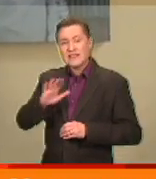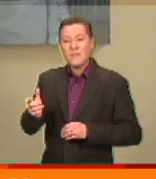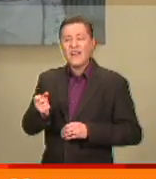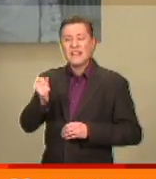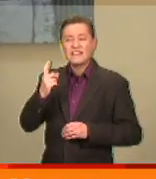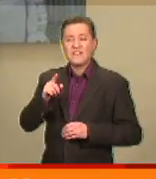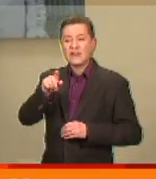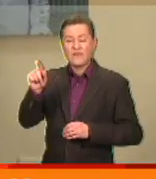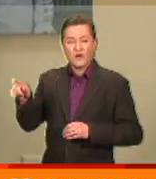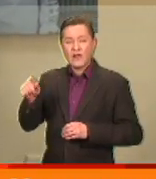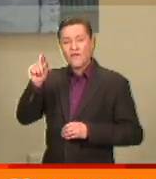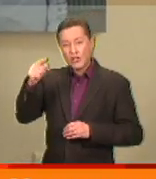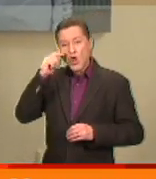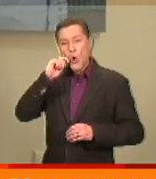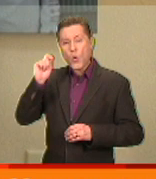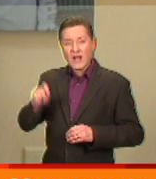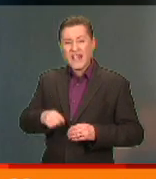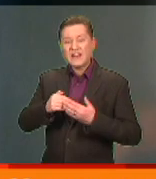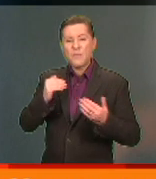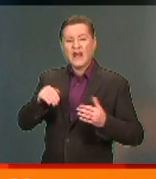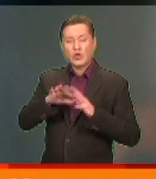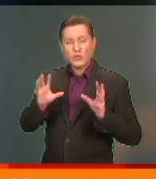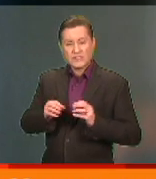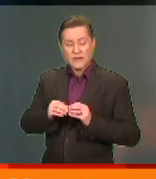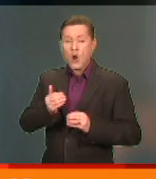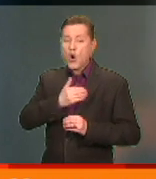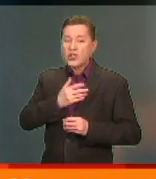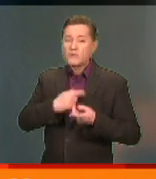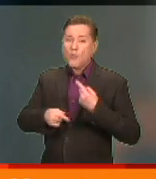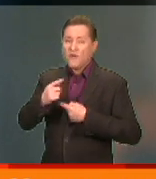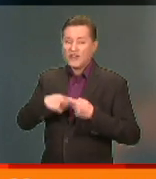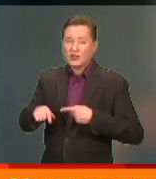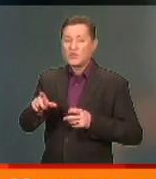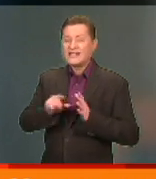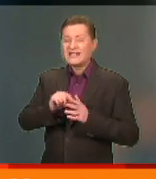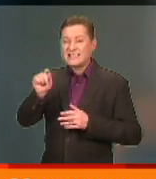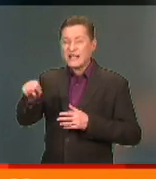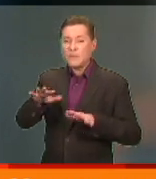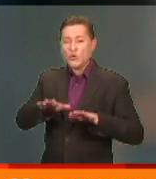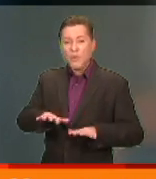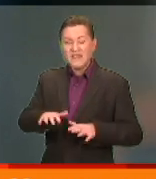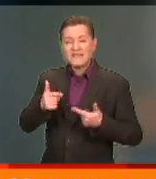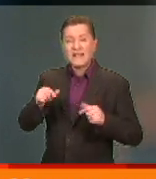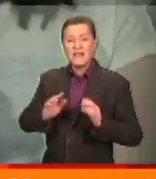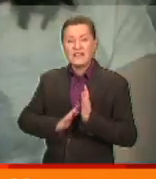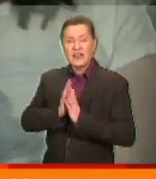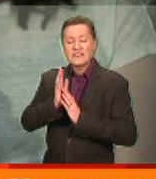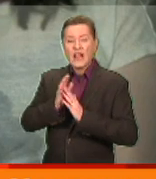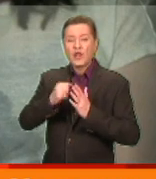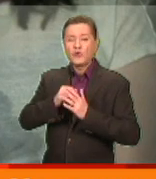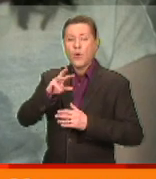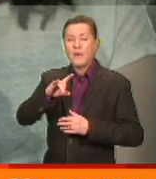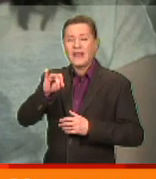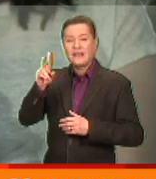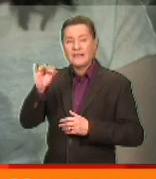що вони українці передусім. Звісно, ми дуже хочемо повернутися з ними до місця, де вони зростали, до Мар'їнки, до